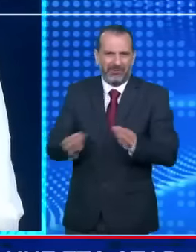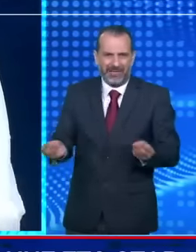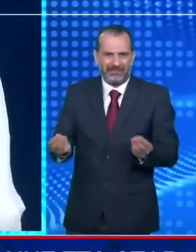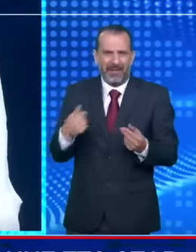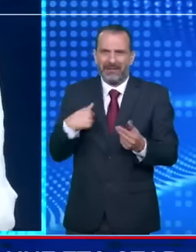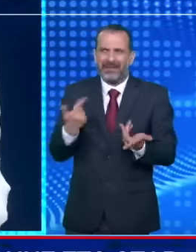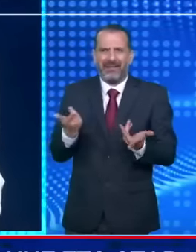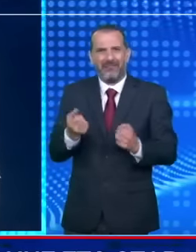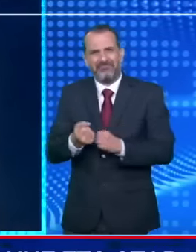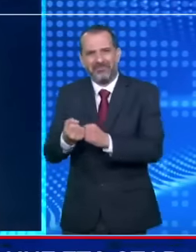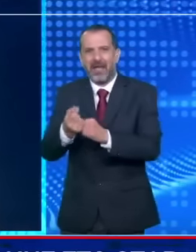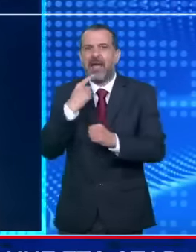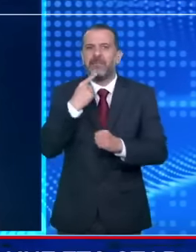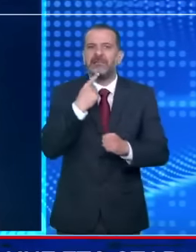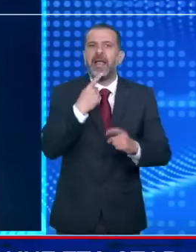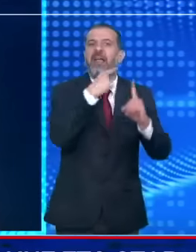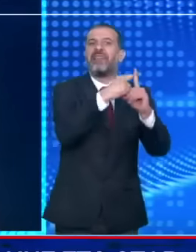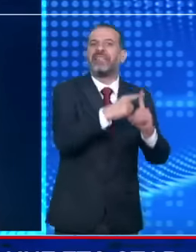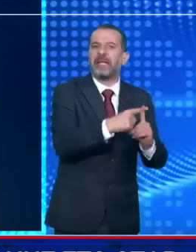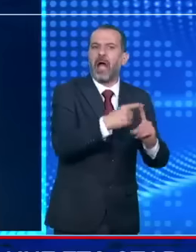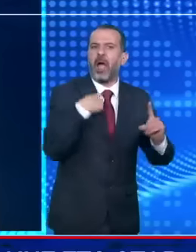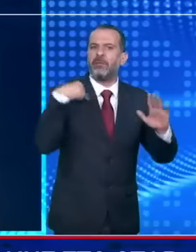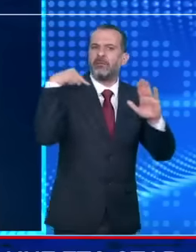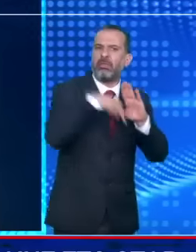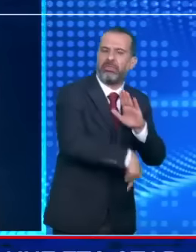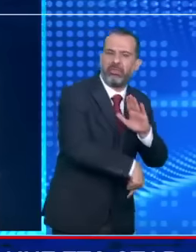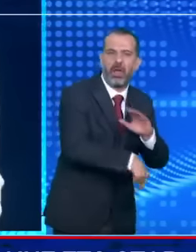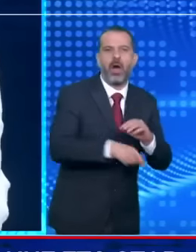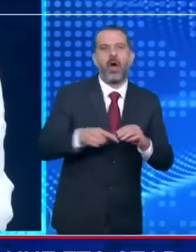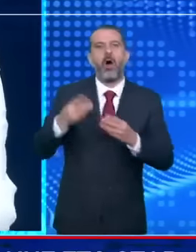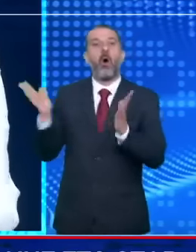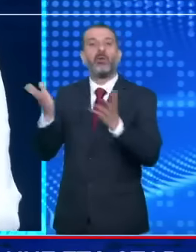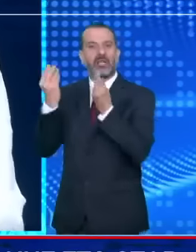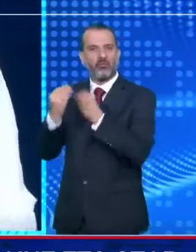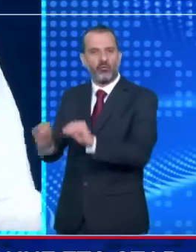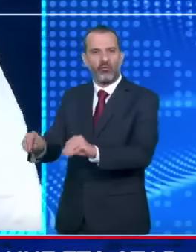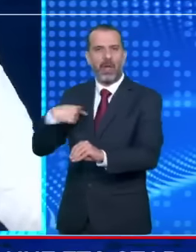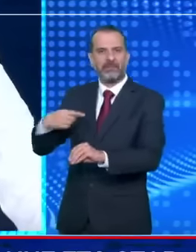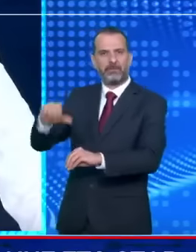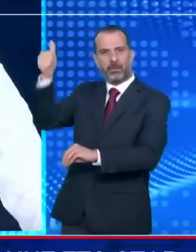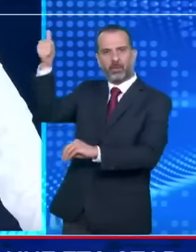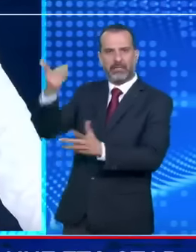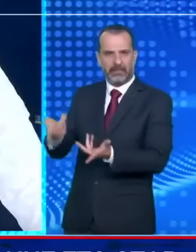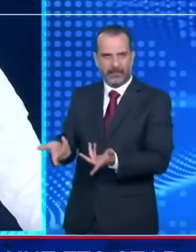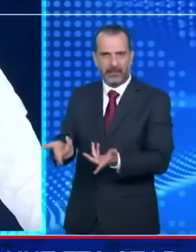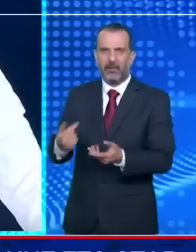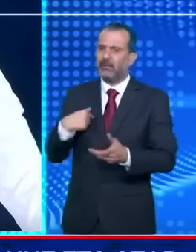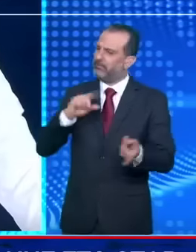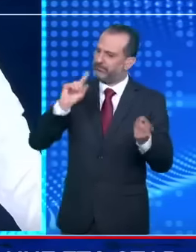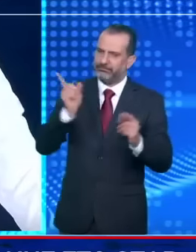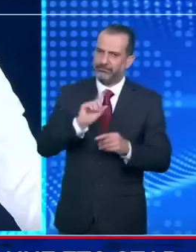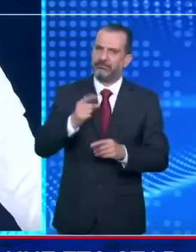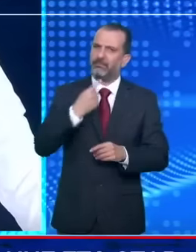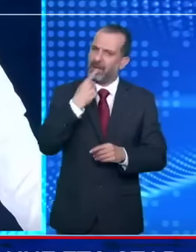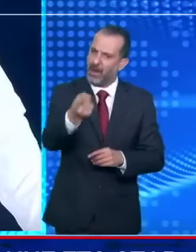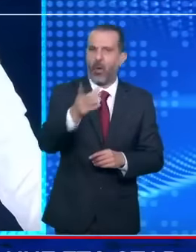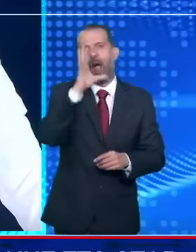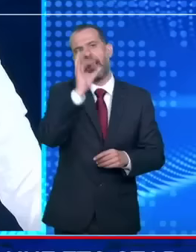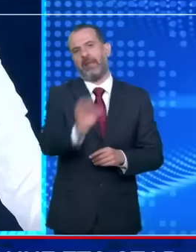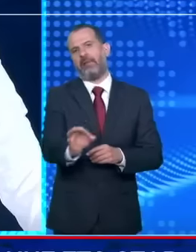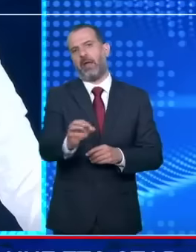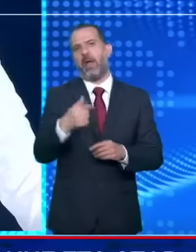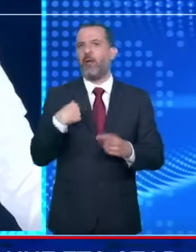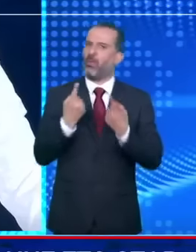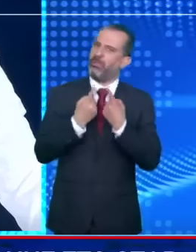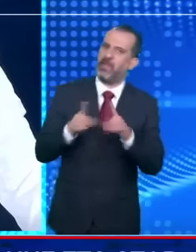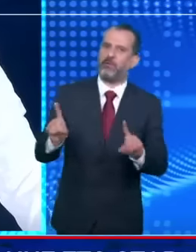στους καλούς δείκτες και καλύτεροι στους κακούς δείκτες, εμείς λέμε την αλήθεια στον κόσμο. Και έχουμε μια άλλη στάση στην